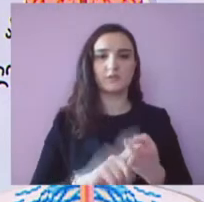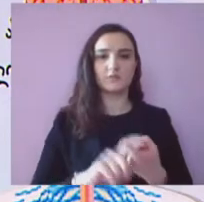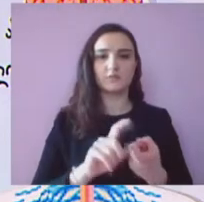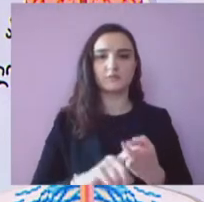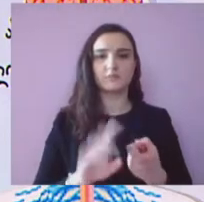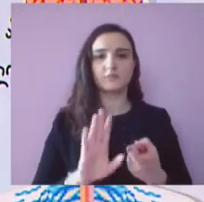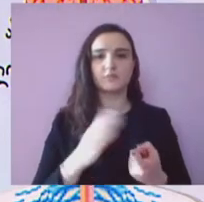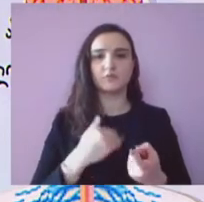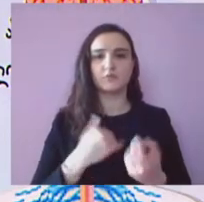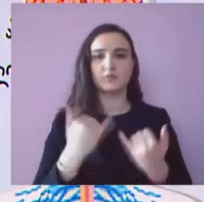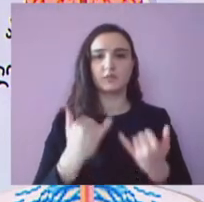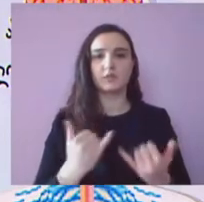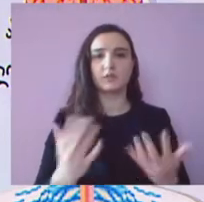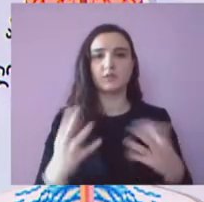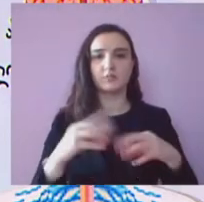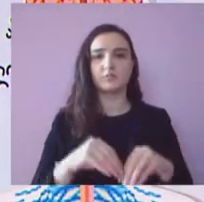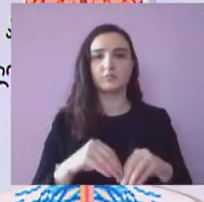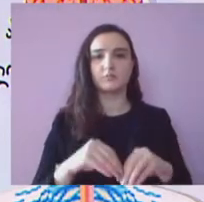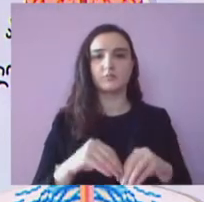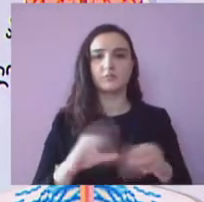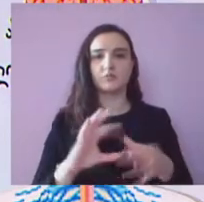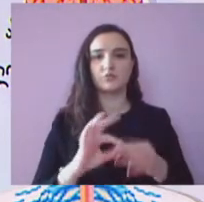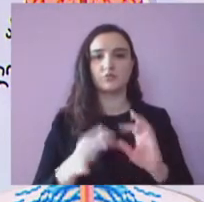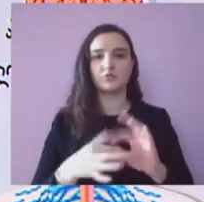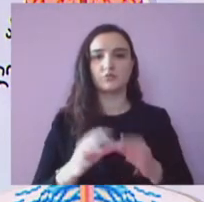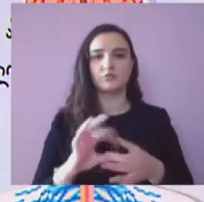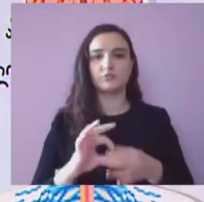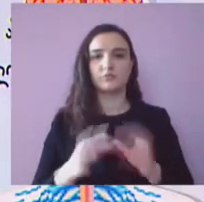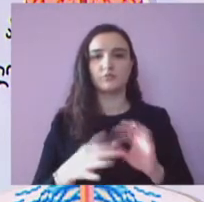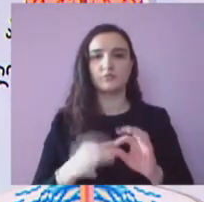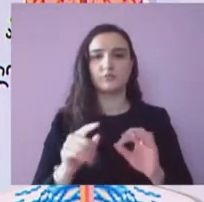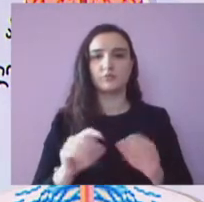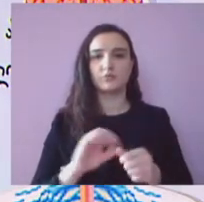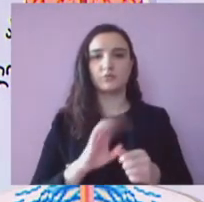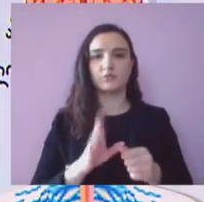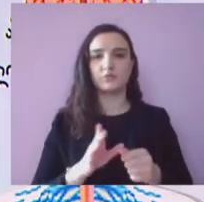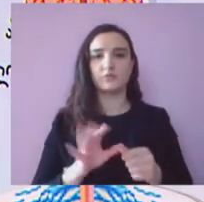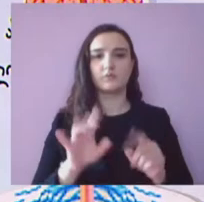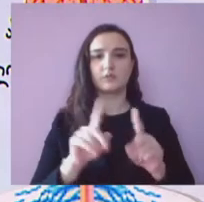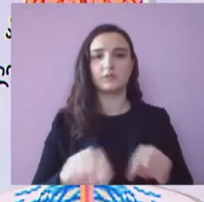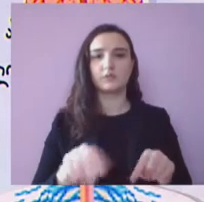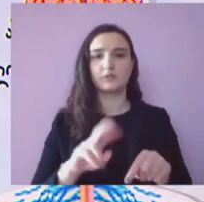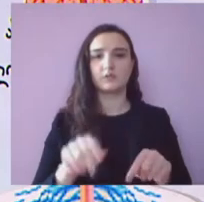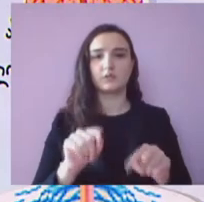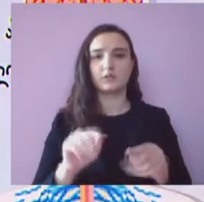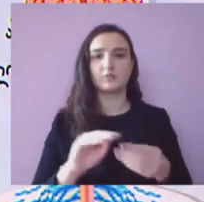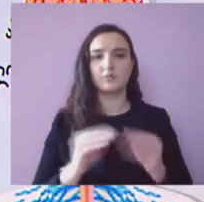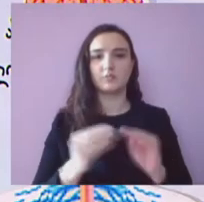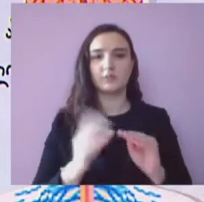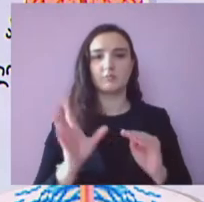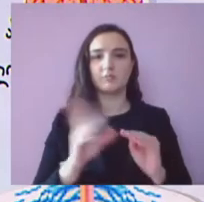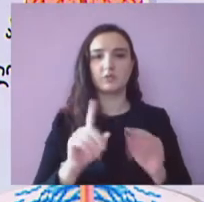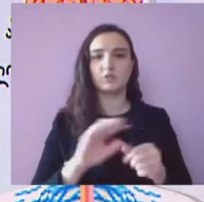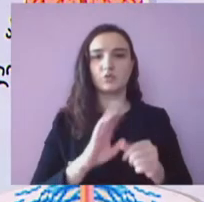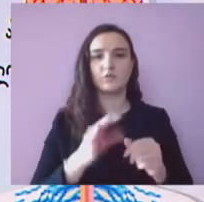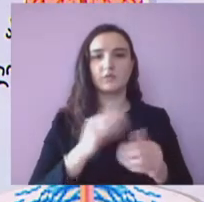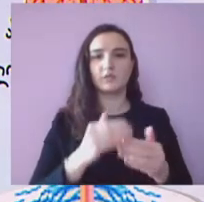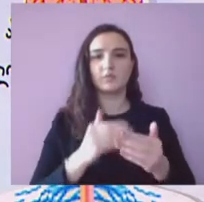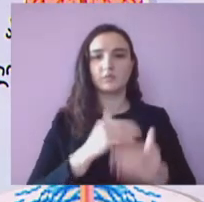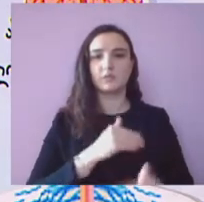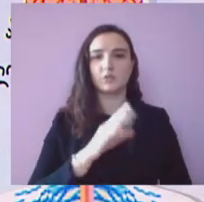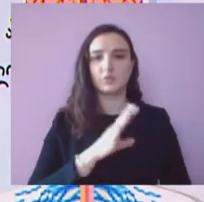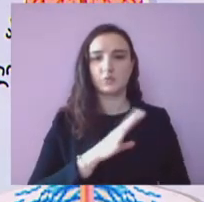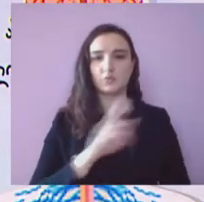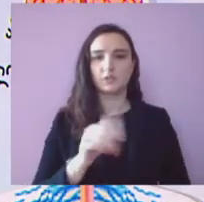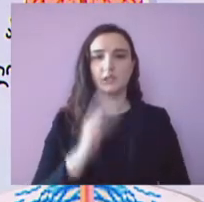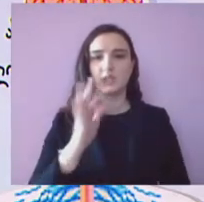ახლა შევკარით ერთგვარად ჯაჭვი, რომელმაც კოვიდით და ის პრობლემების, რომელიც კოვიდამდე არსებობდა და იქნება